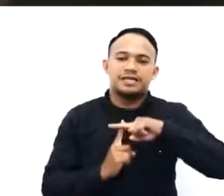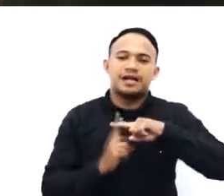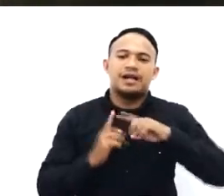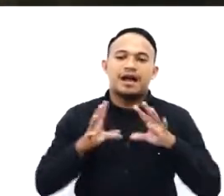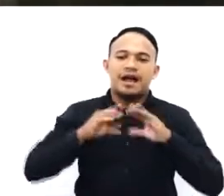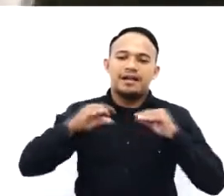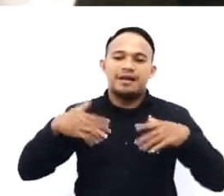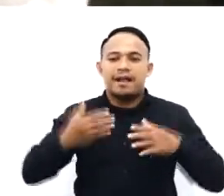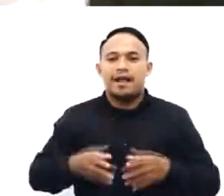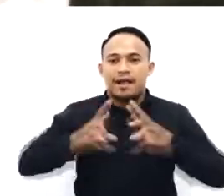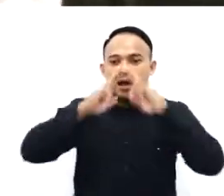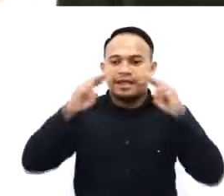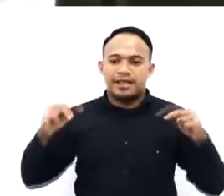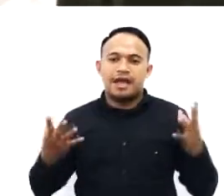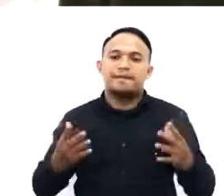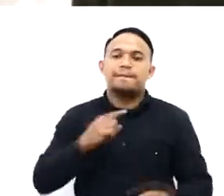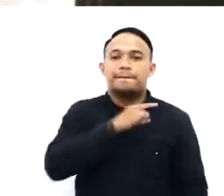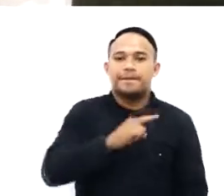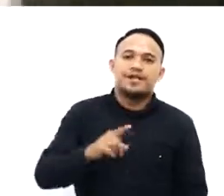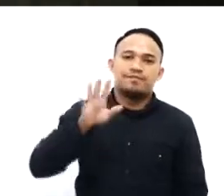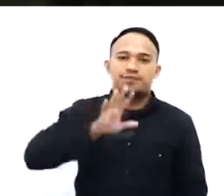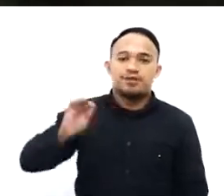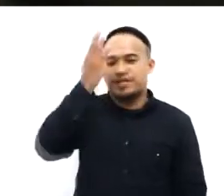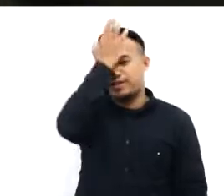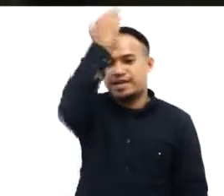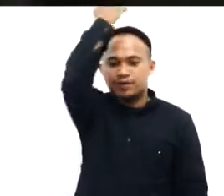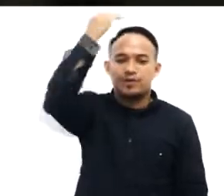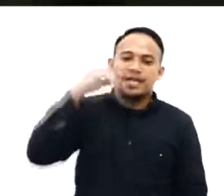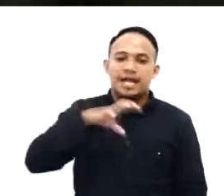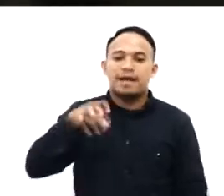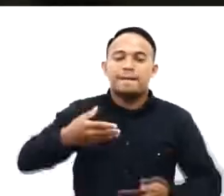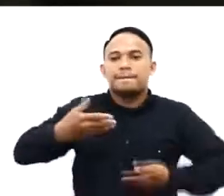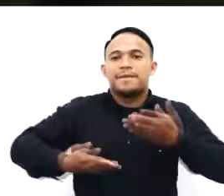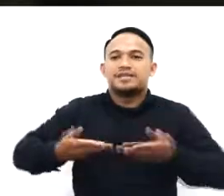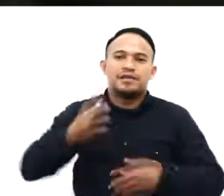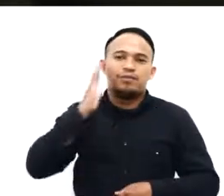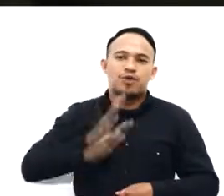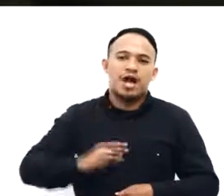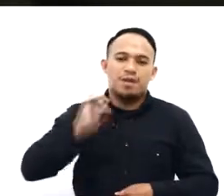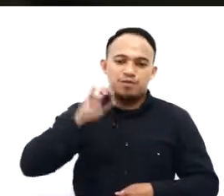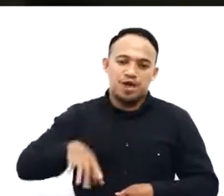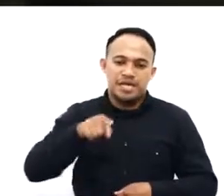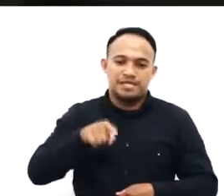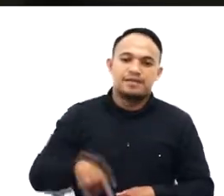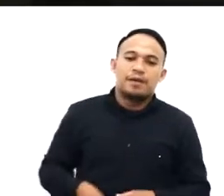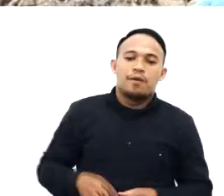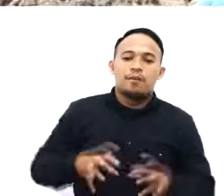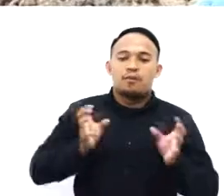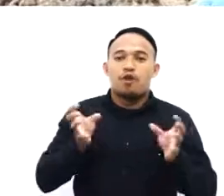Bantu umat Kristiani rayakan Natal, Pemprov Gorontalo gelar pasar murah.